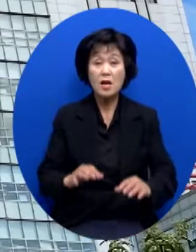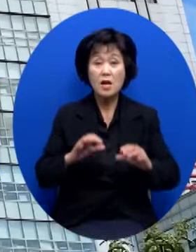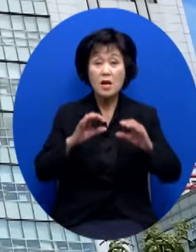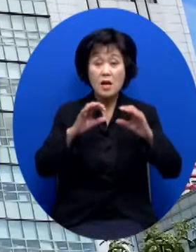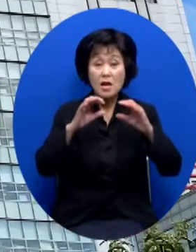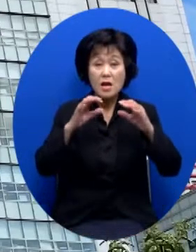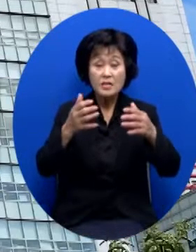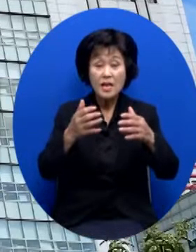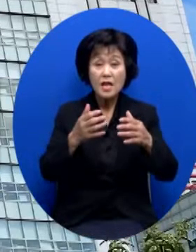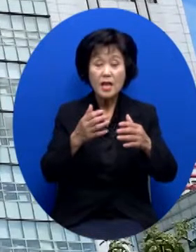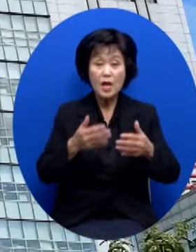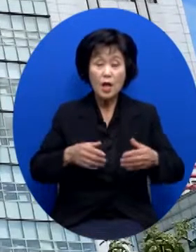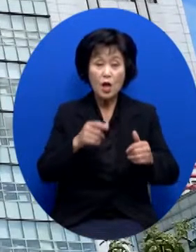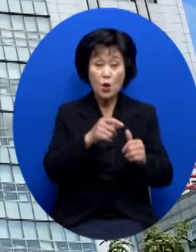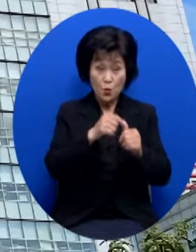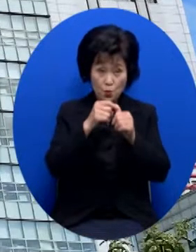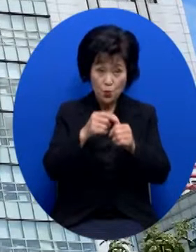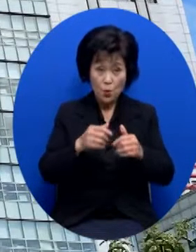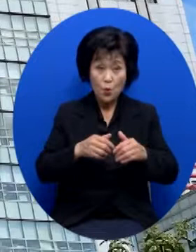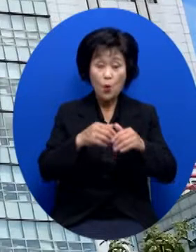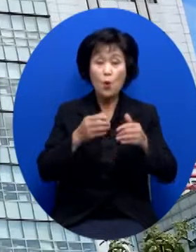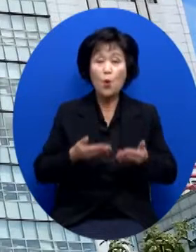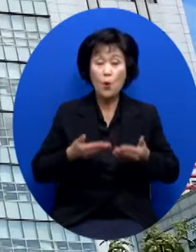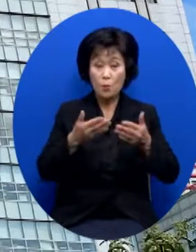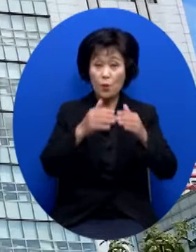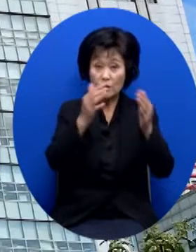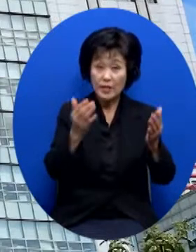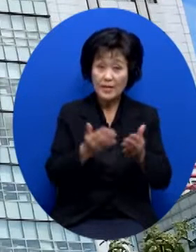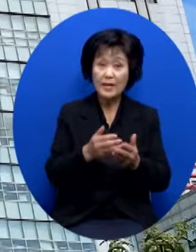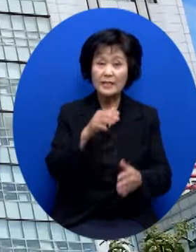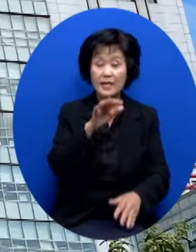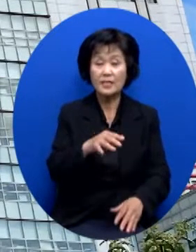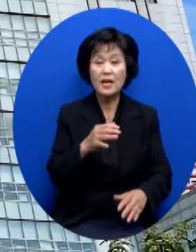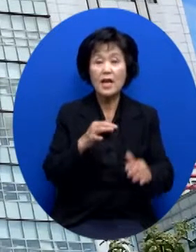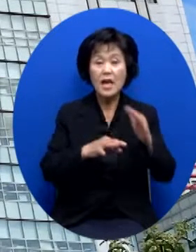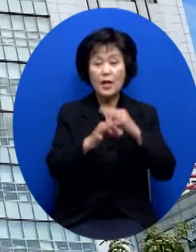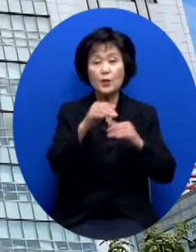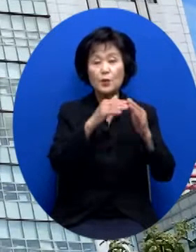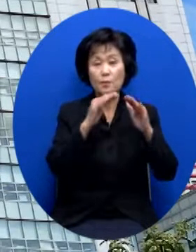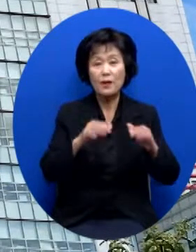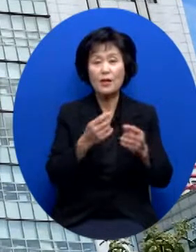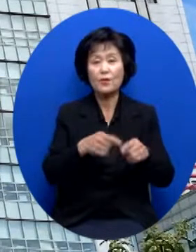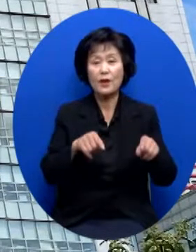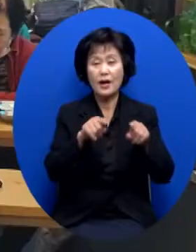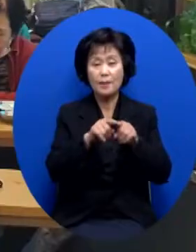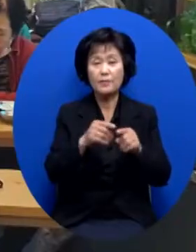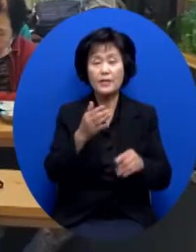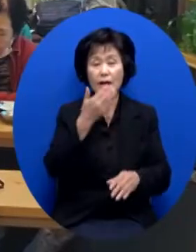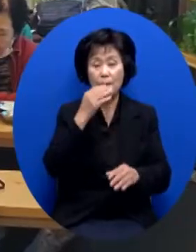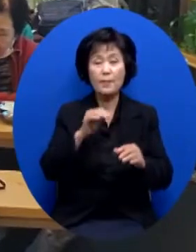월드뷰티엔즈와 해돋는 마을이 노인의 날을 맞아 밥사랑 잔치와 선물 전달식을 개최했습니다.